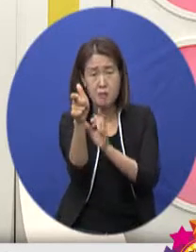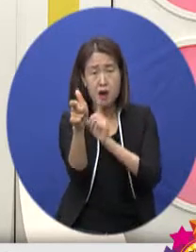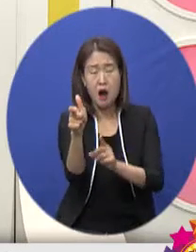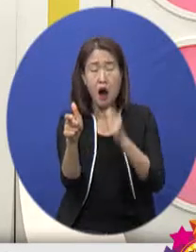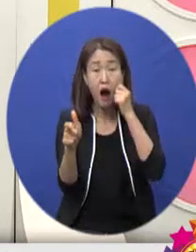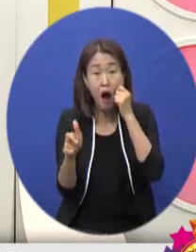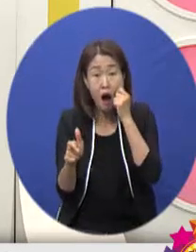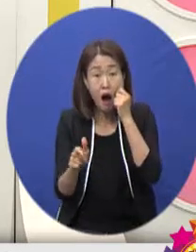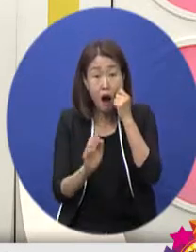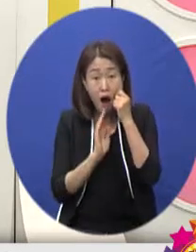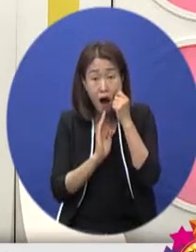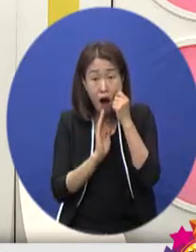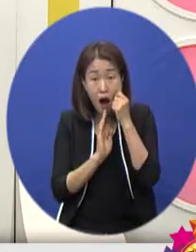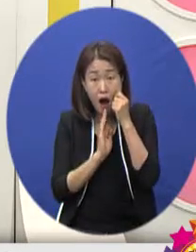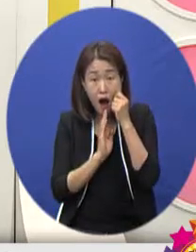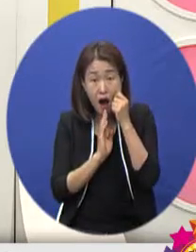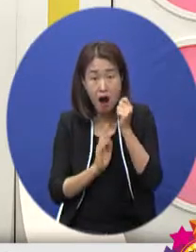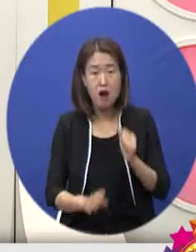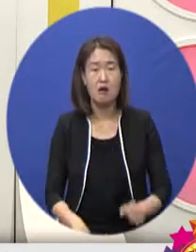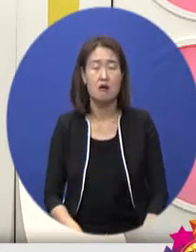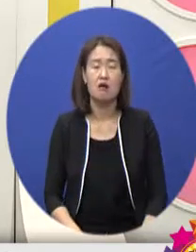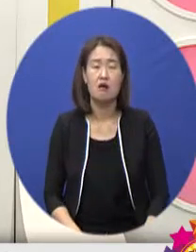네? 오, 권총을요.